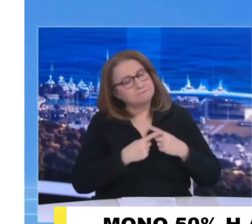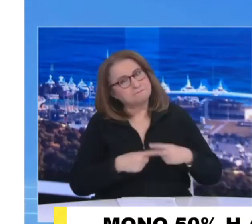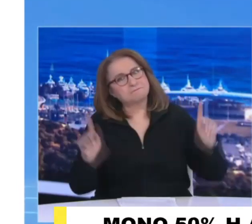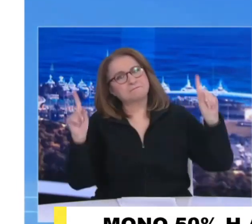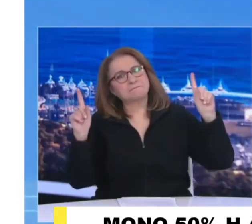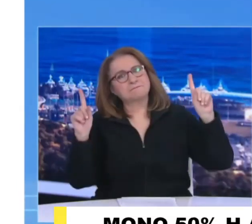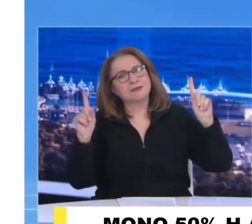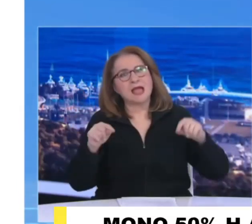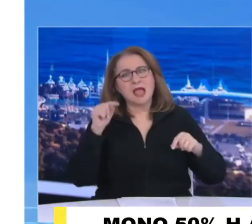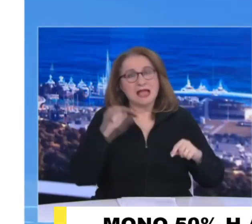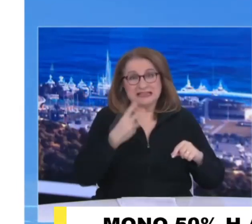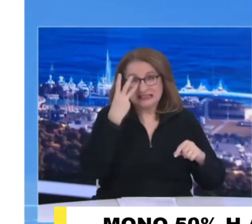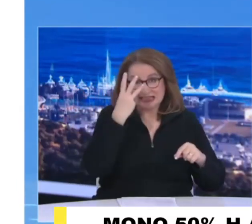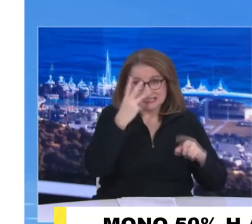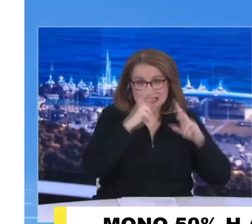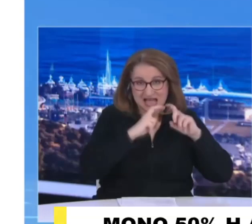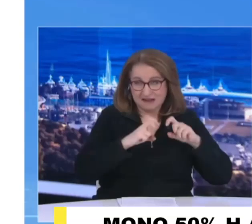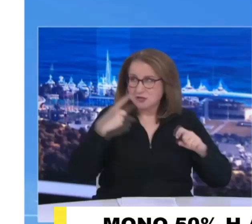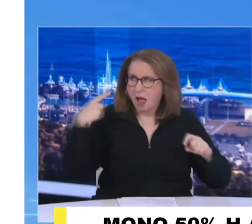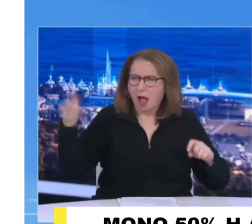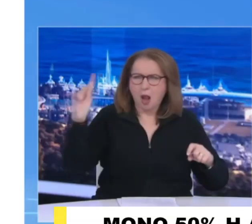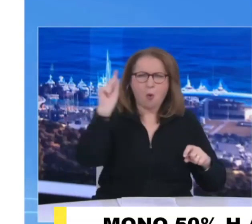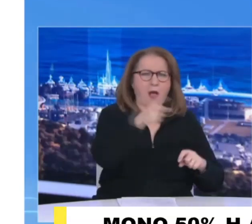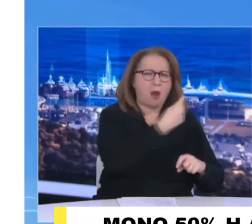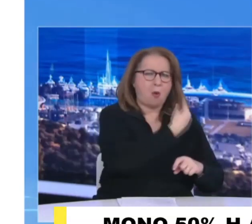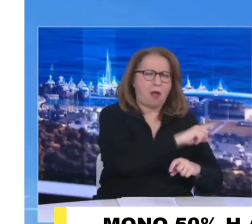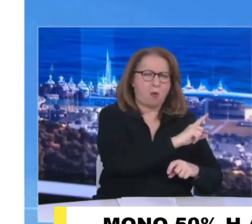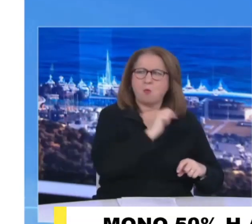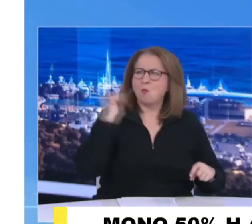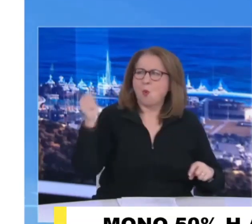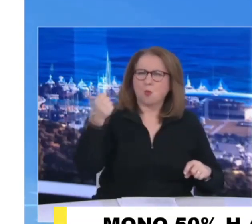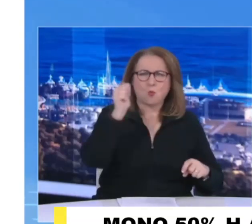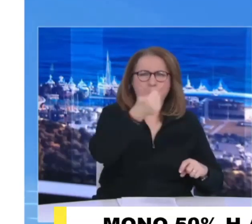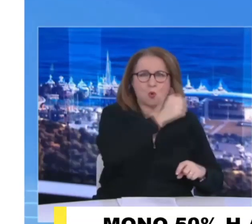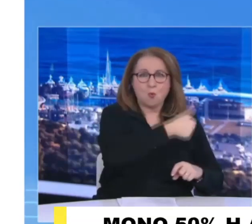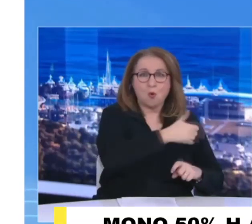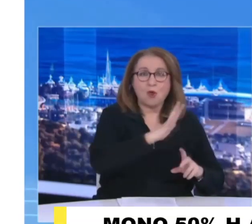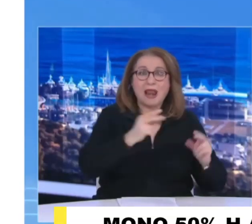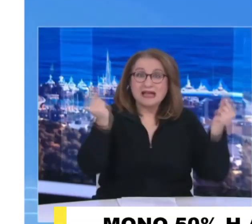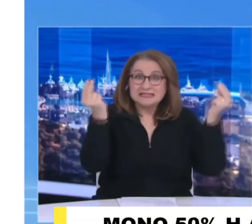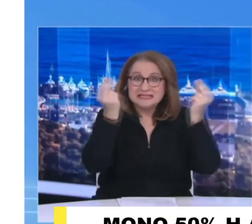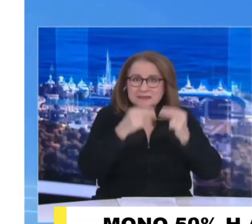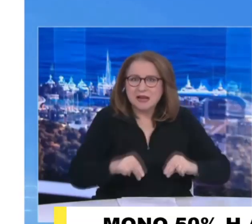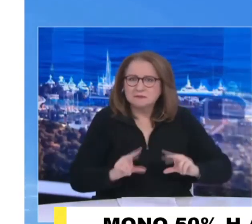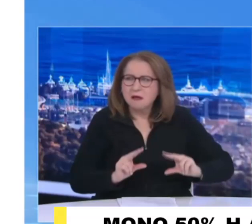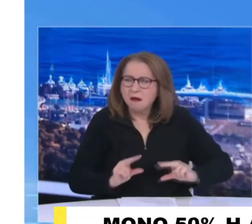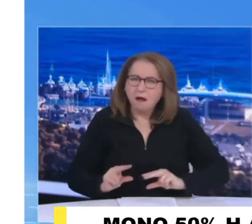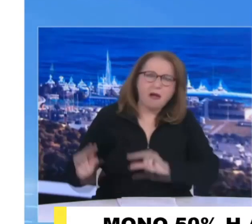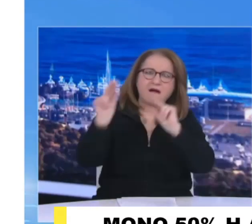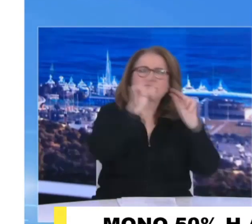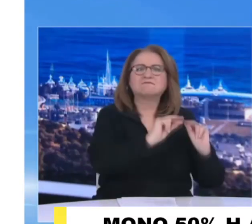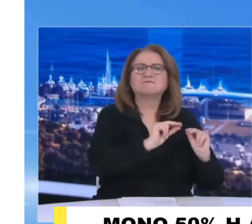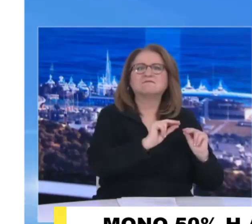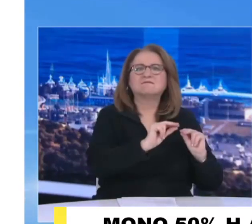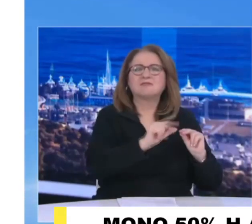ταυτότητα στα συμπεράσματα και των 3 μελετών. Σύμφωνα λοιπόν με αυτές τις μελέτες, η μείωση